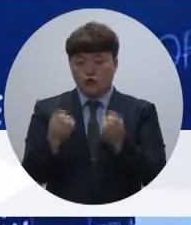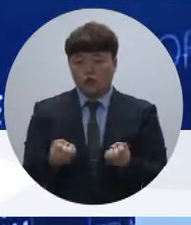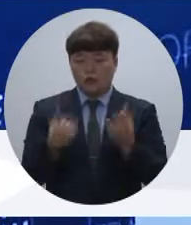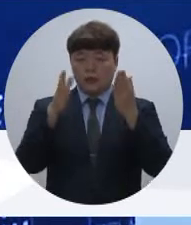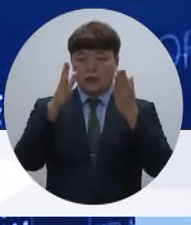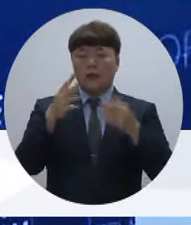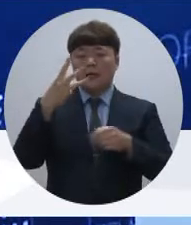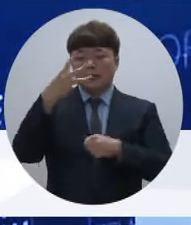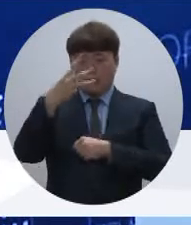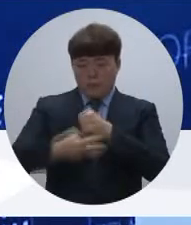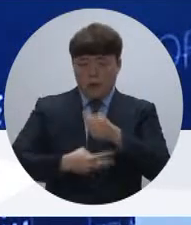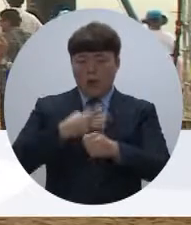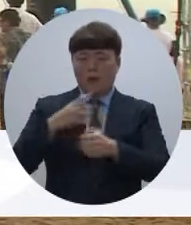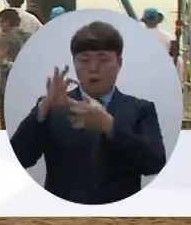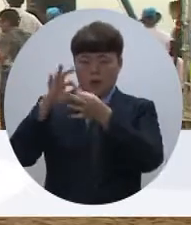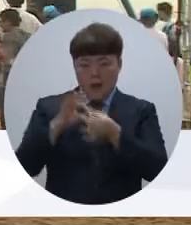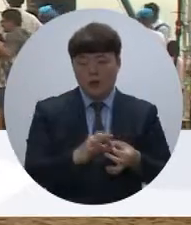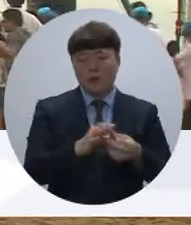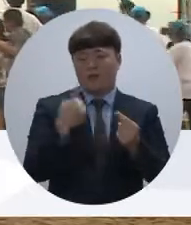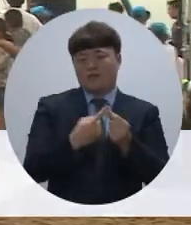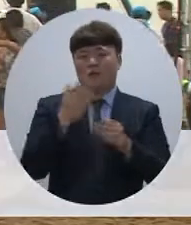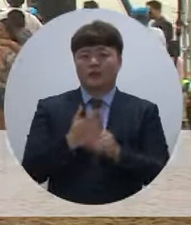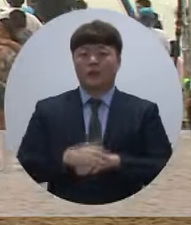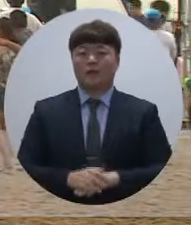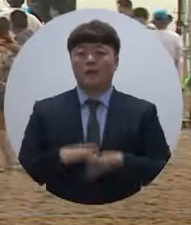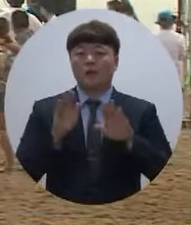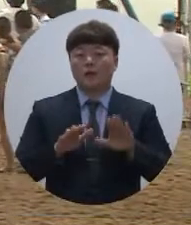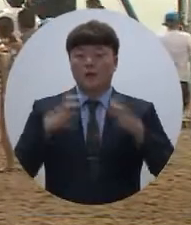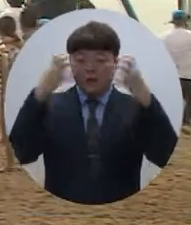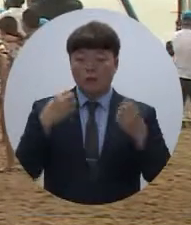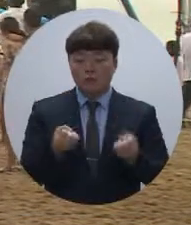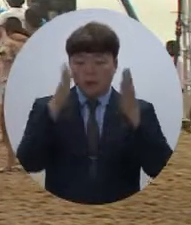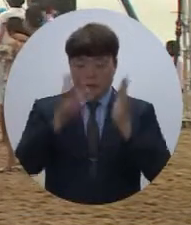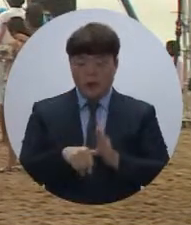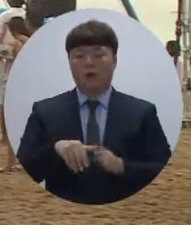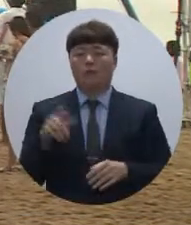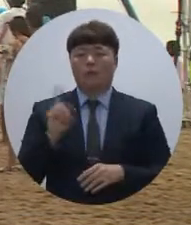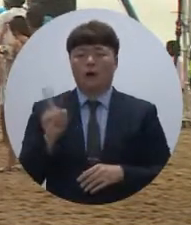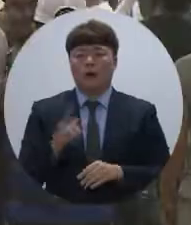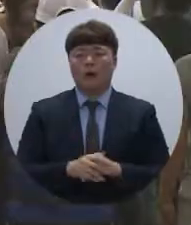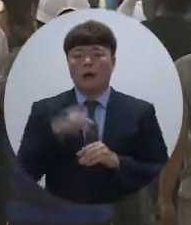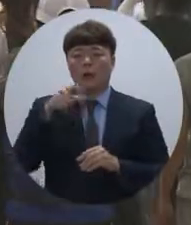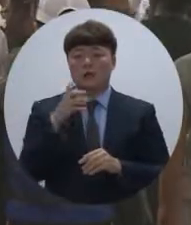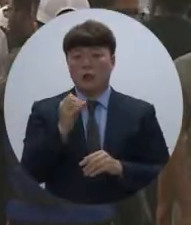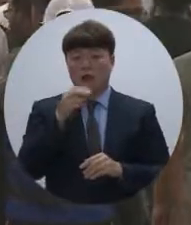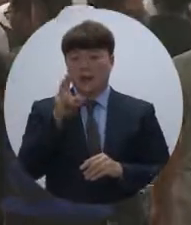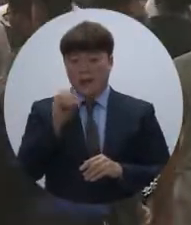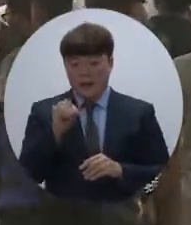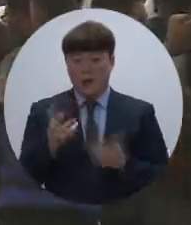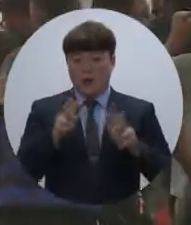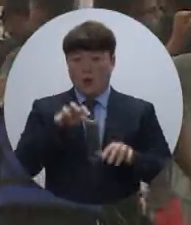연속 선정됐습니다. 합천 바캉스축제는 매년 7월 마지막 주 정양